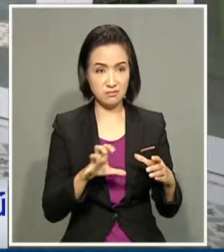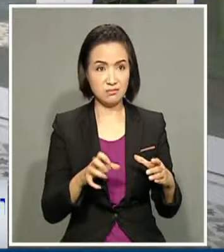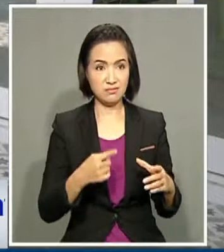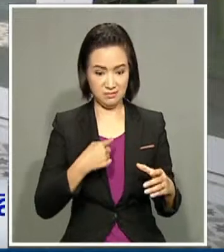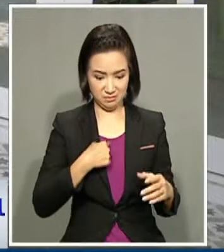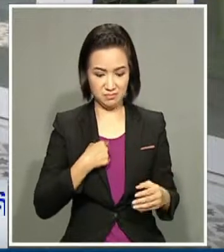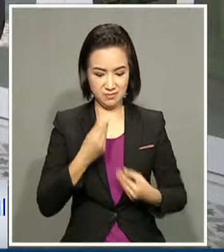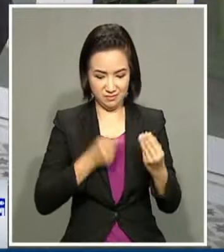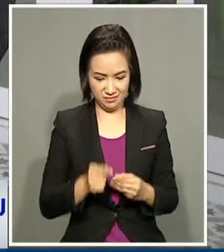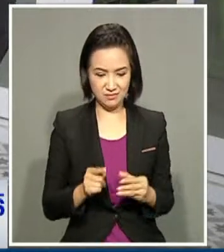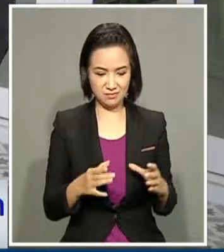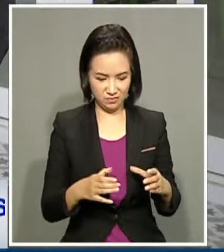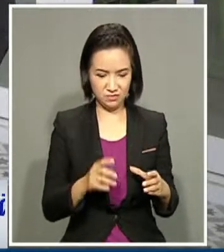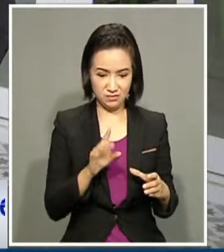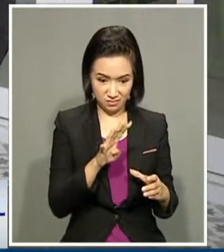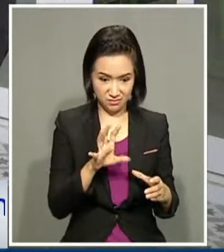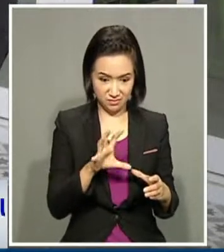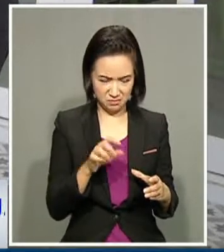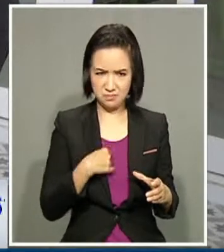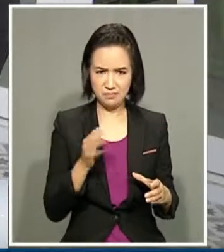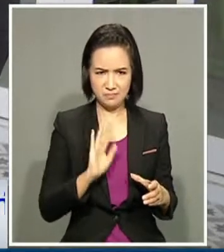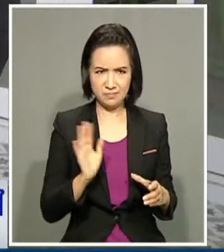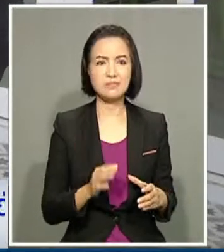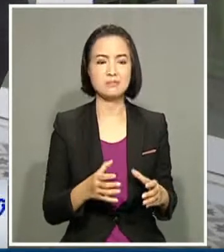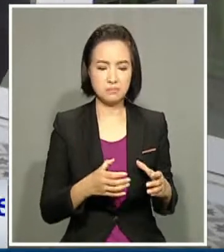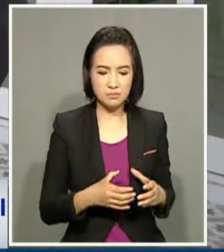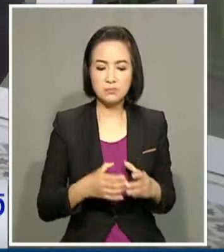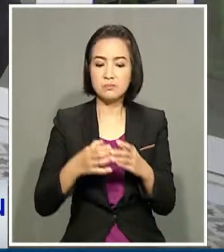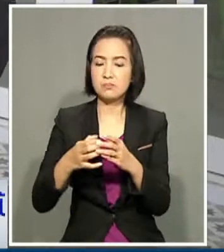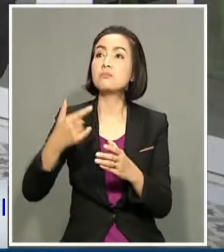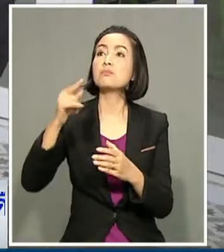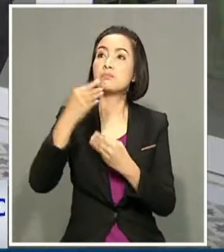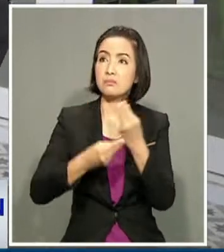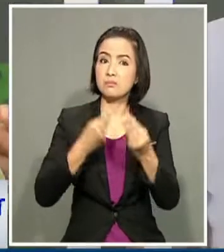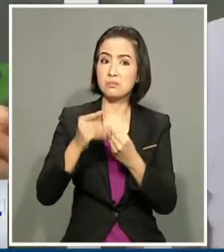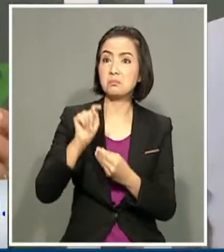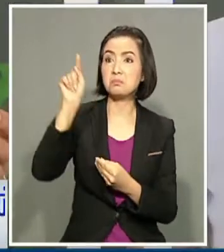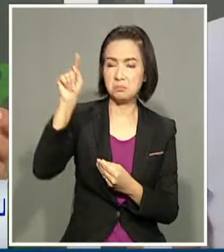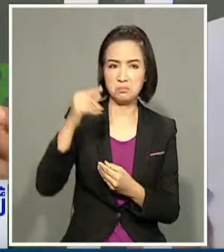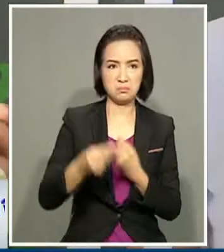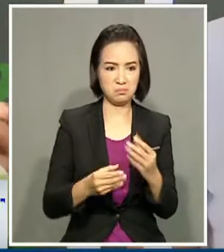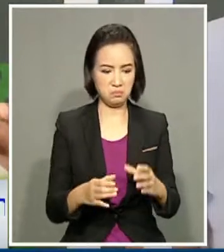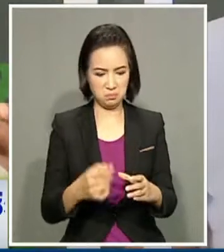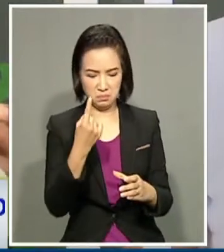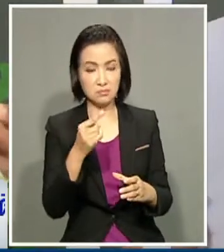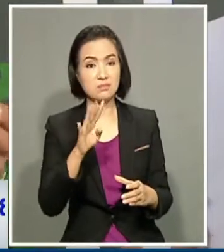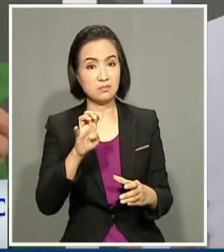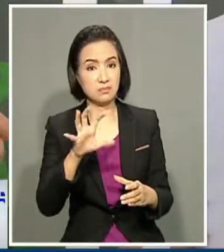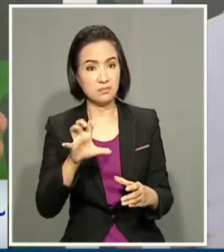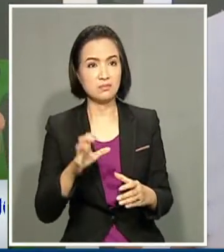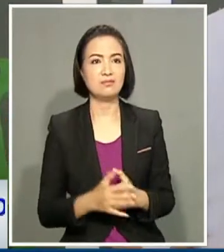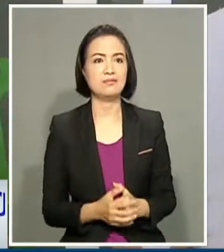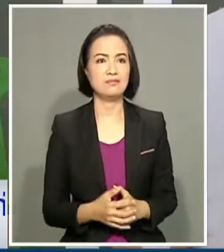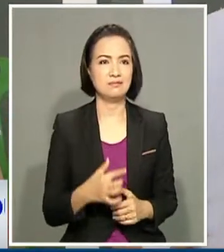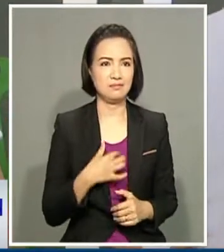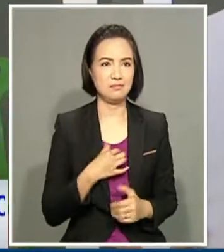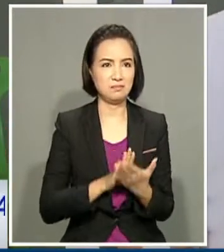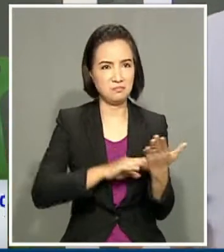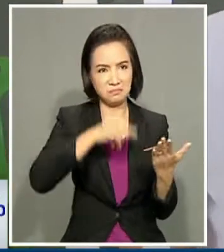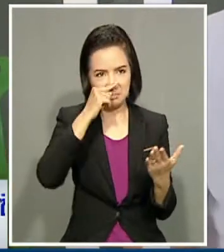ขาย4-500นะครับ หมายถึงว่าซัพพลายเออร์ของเรา ใช่ครับ ที่เอาไปทำตลาดในต่างประเทศมันถึง4-500เพราะฉะนั้นเราอยู่เมืองไทย เราต้องรีบกิน